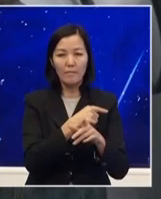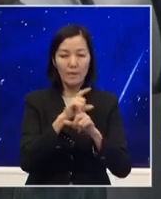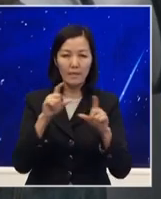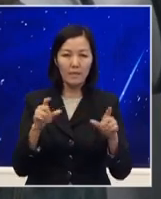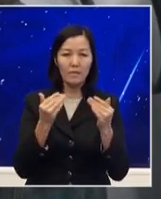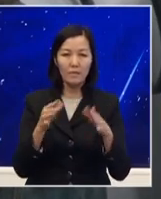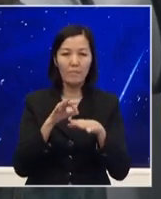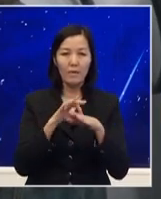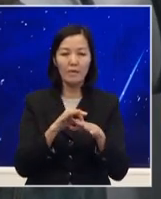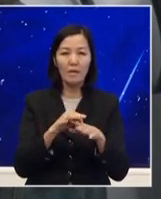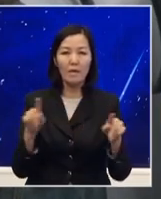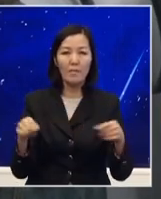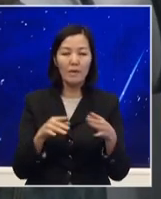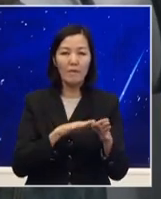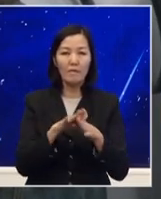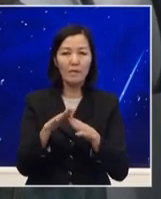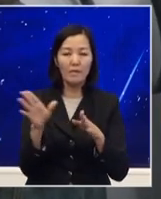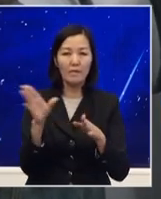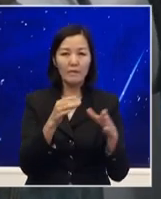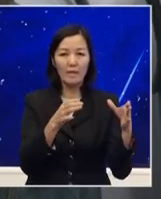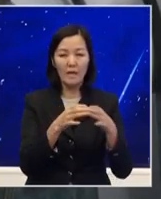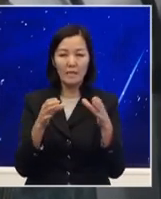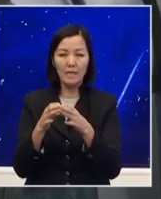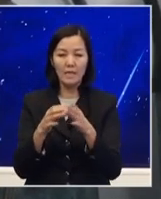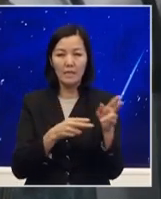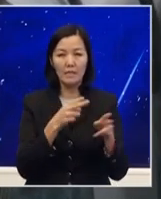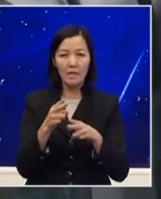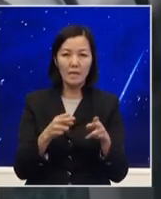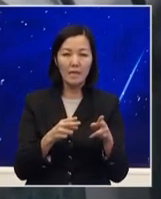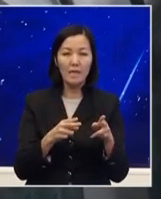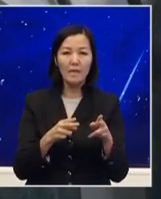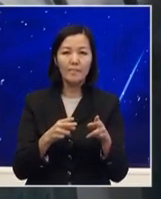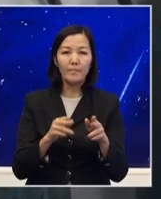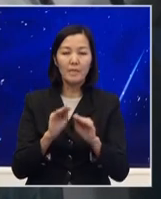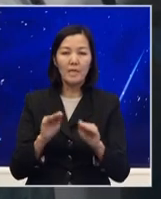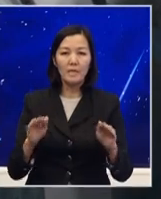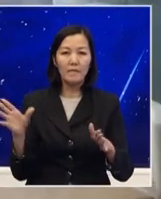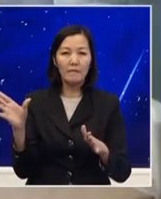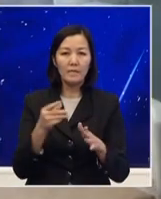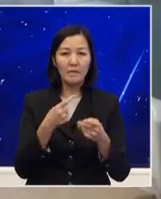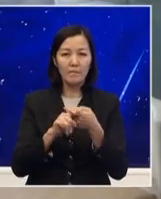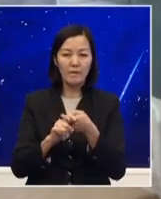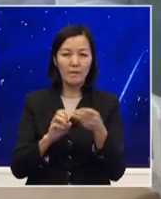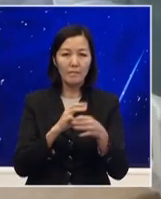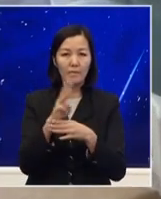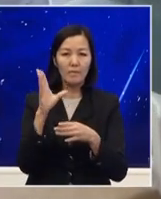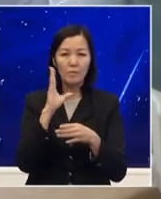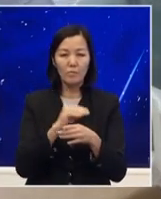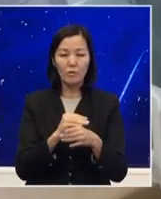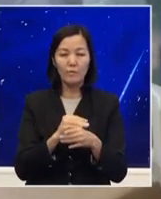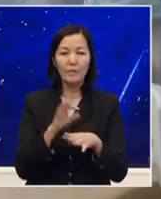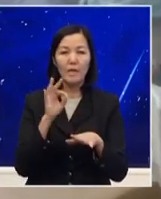же проведена модернизация. Сейчас во все отделения терапевтическое, реанимационное и детское протянули кислород. До недавнего времени